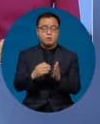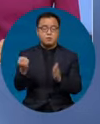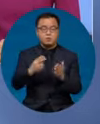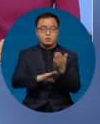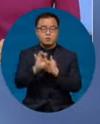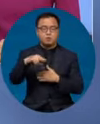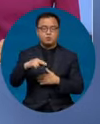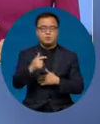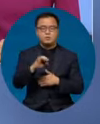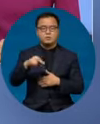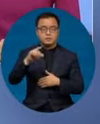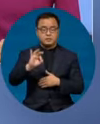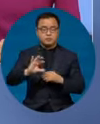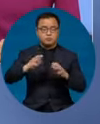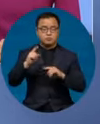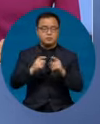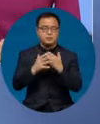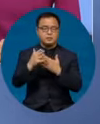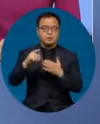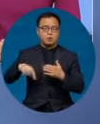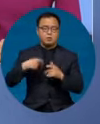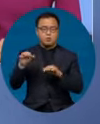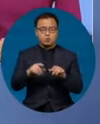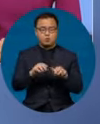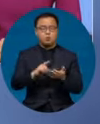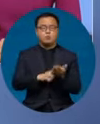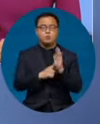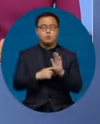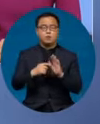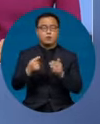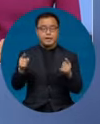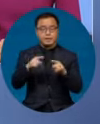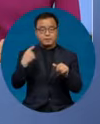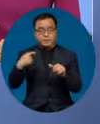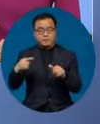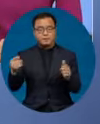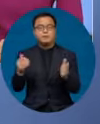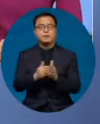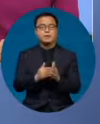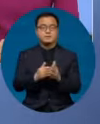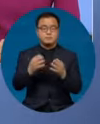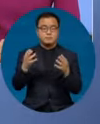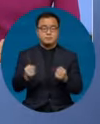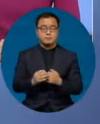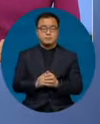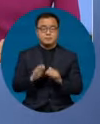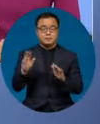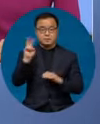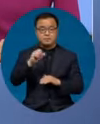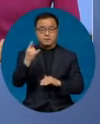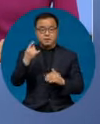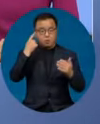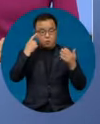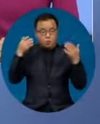유니상 국제음악 콩쿠르 우승자 독주회, 공개 레슨 등 다채로운 프로그램을 선보였습니다. 또 이번 음악제에서 주목해야 할